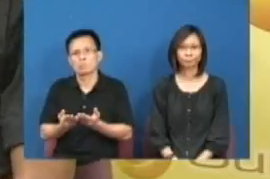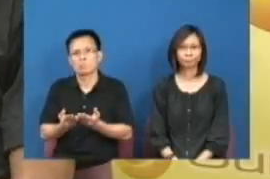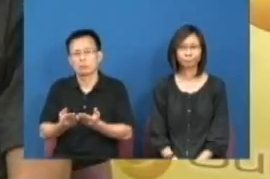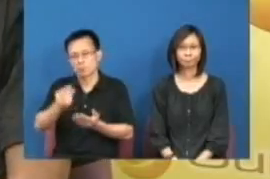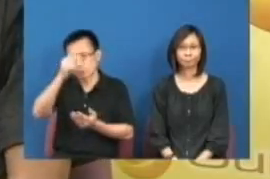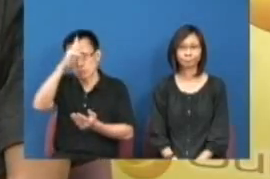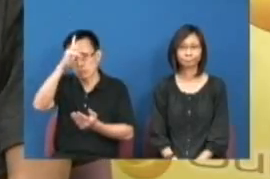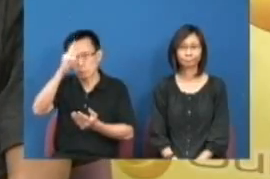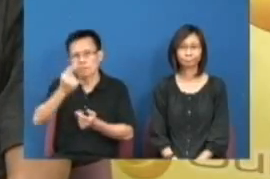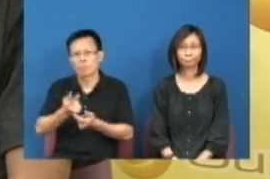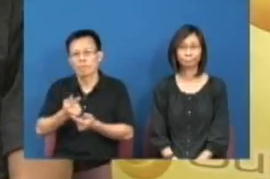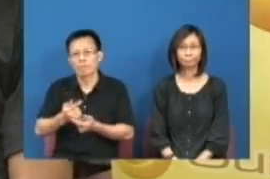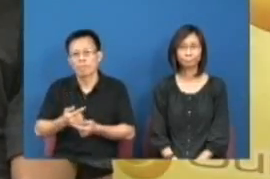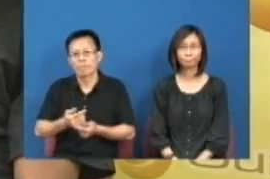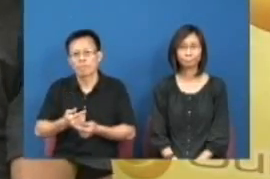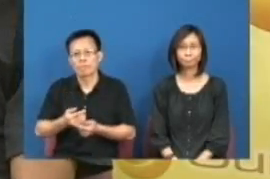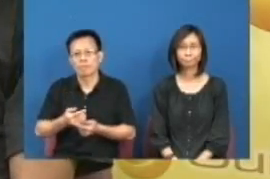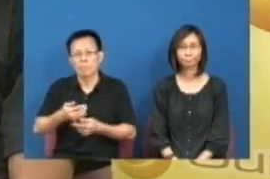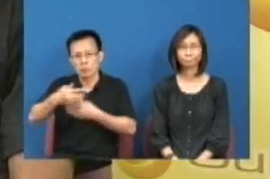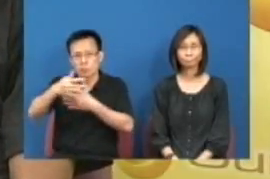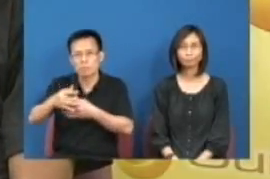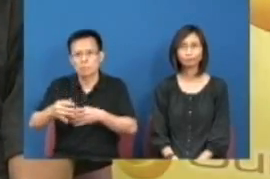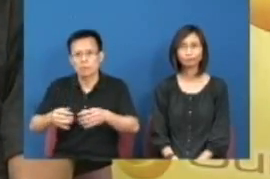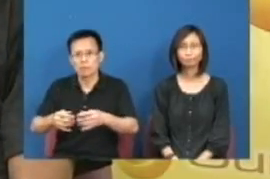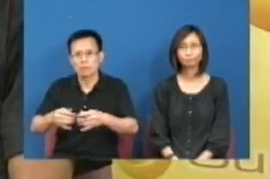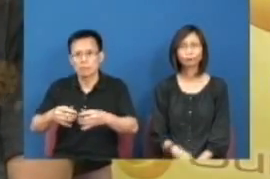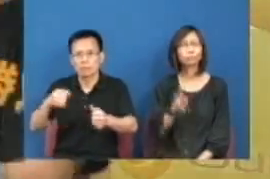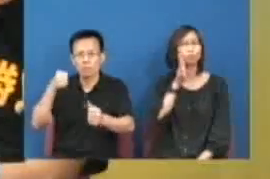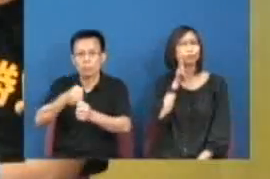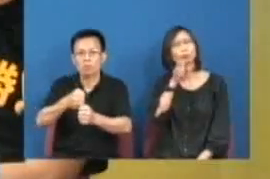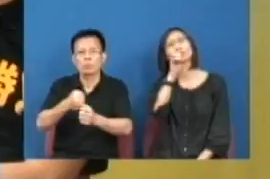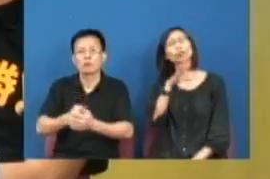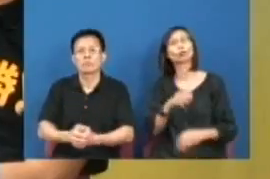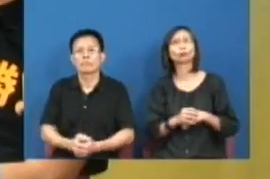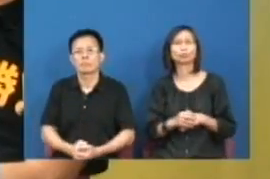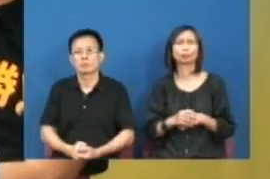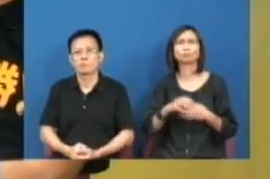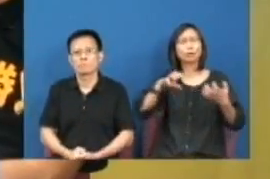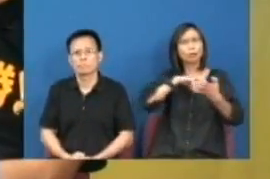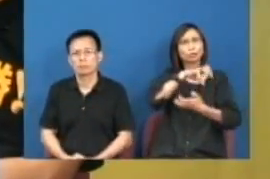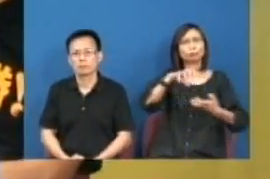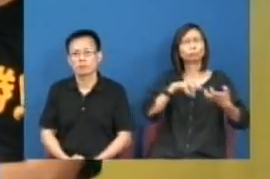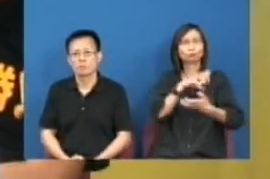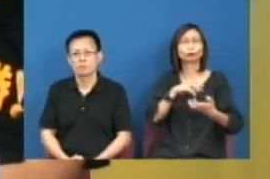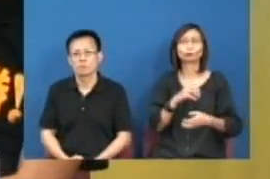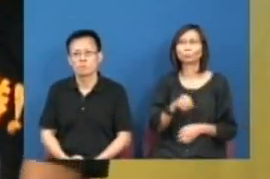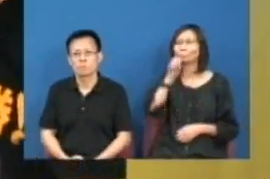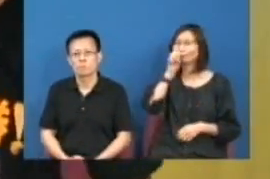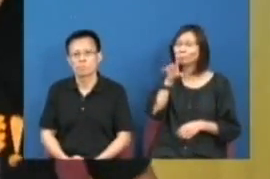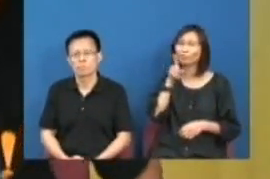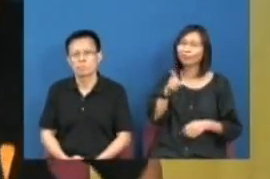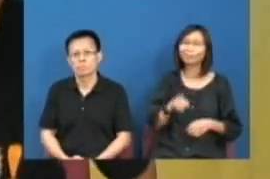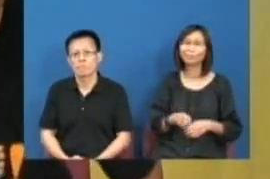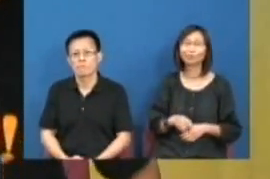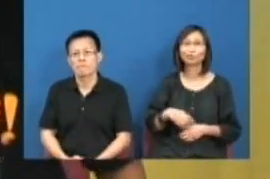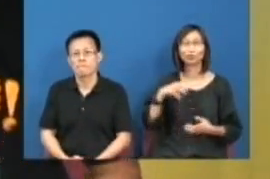政府給回同路人攻擊啊，這些東西。 咁要你話反中亂港，我陣你一句你語無倫次啦。咁好啦，咁啱頭